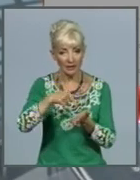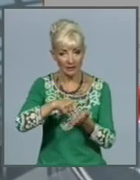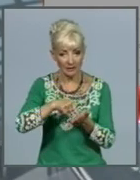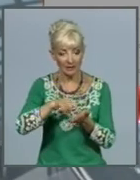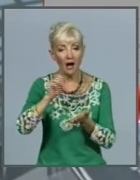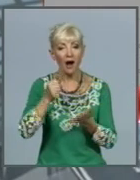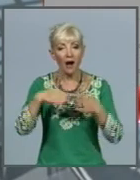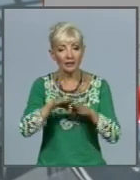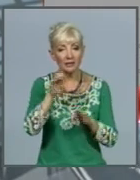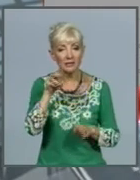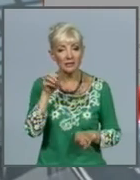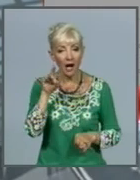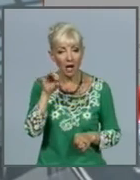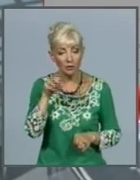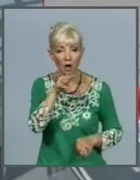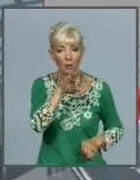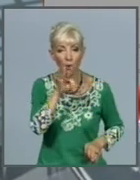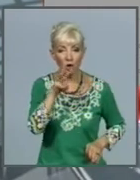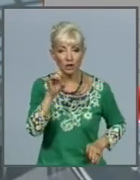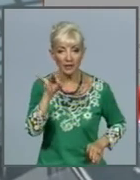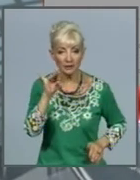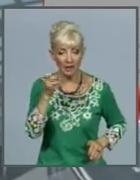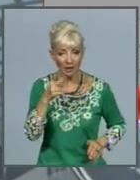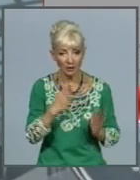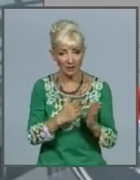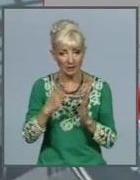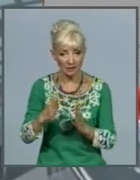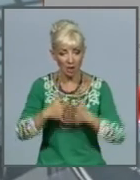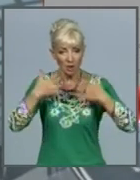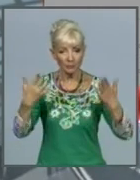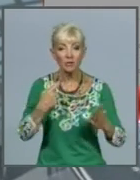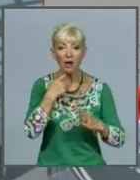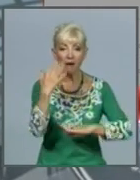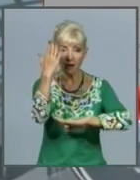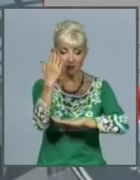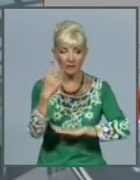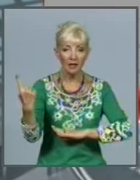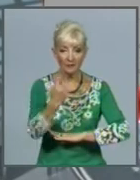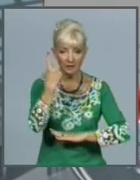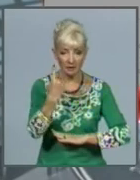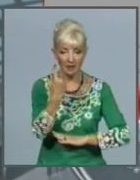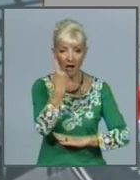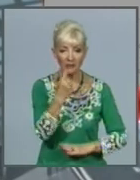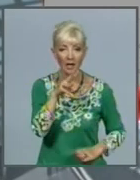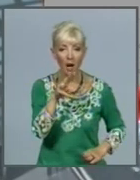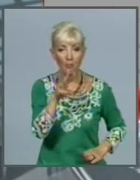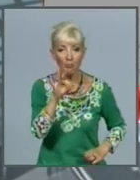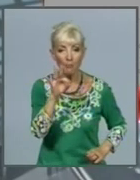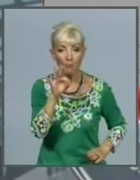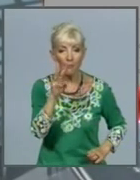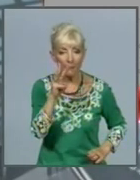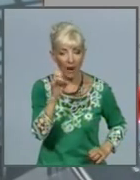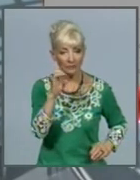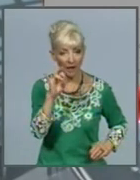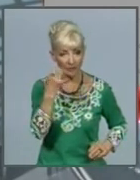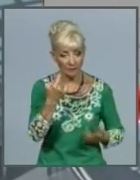застосовується мажоритарна система відносної більшості з голосуванням в єдиному одномандатному окрузі. Обраним вважається кандидат,